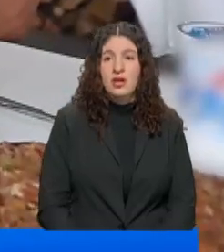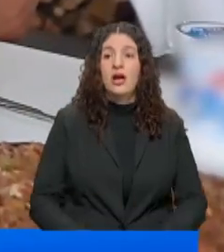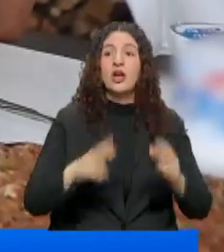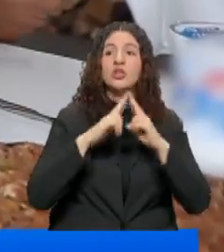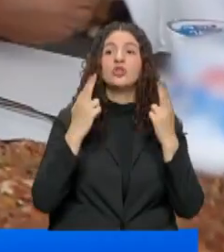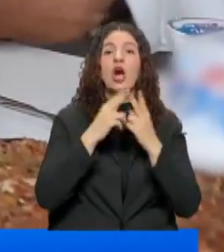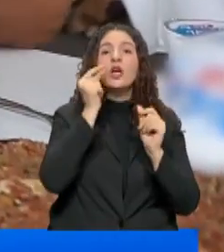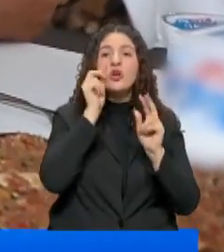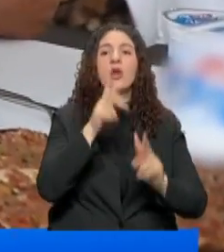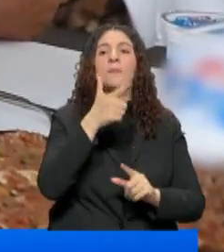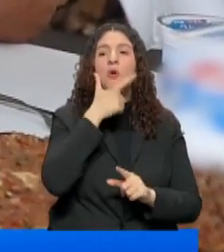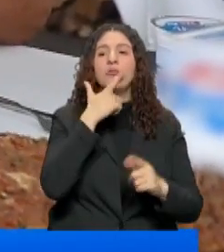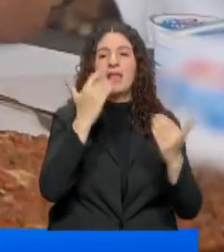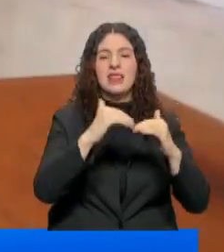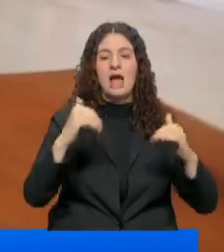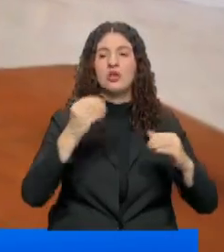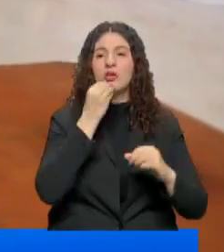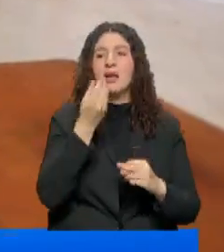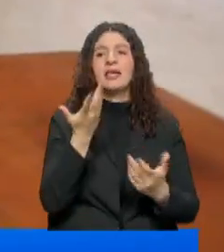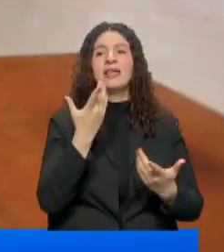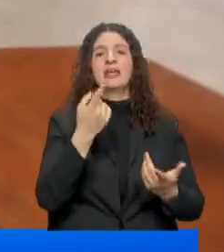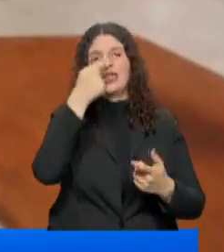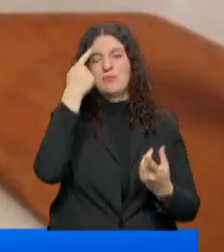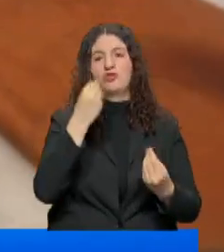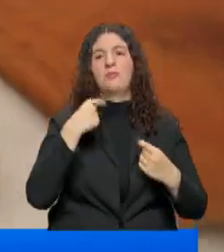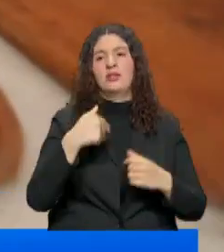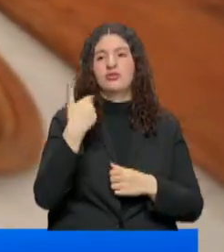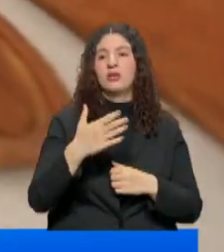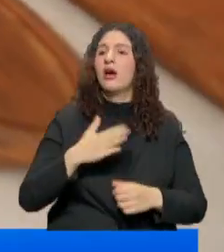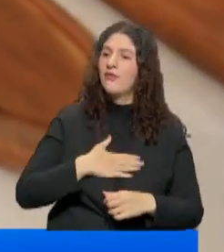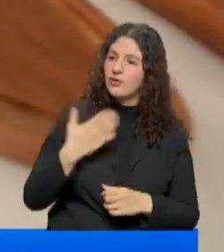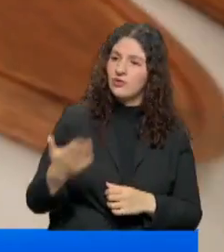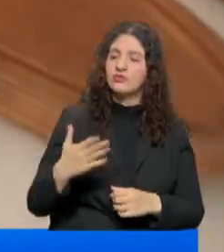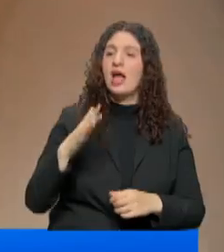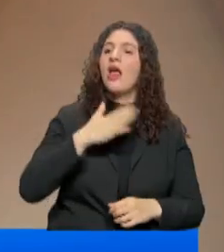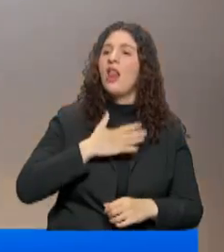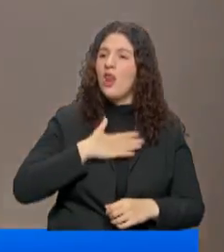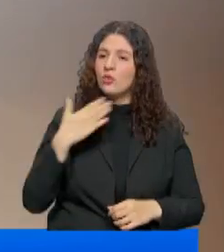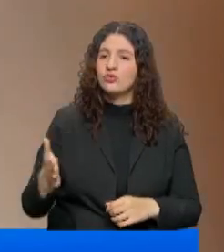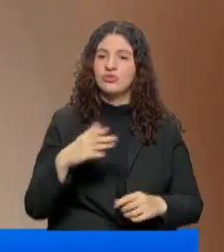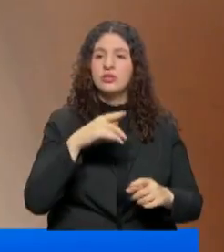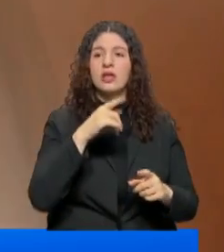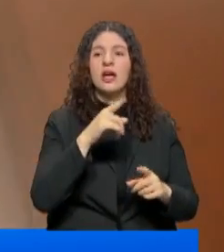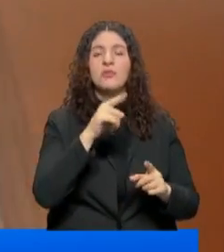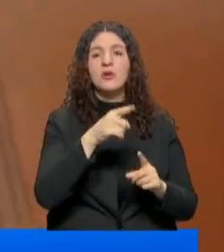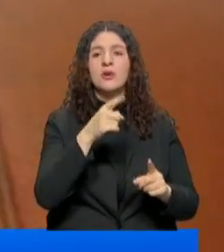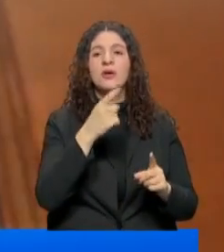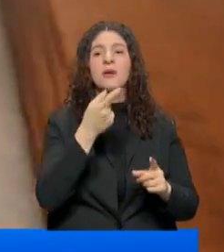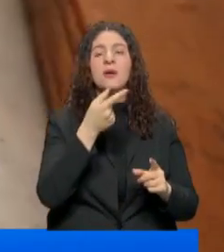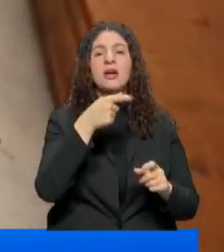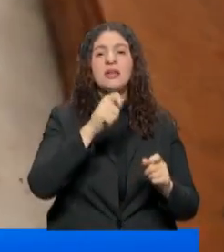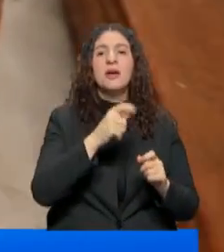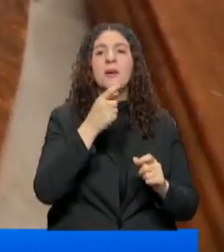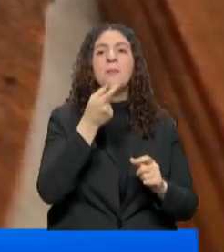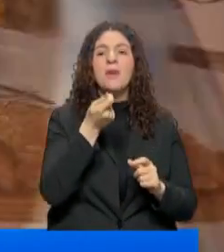Dünya gözüyle Bodrum'da bir lahmacun yemek nasip olacak birazdan. Afiyet olsun. Teşekkür ederim. Helal olsun. Kıtırdamazsa para yok. Para yok.